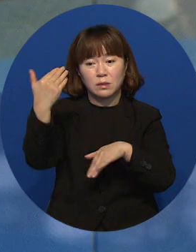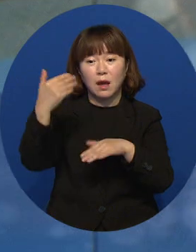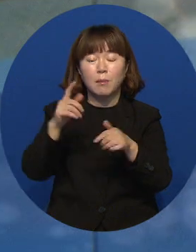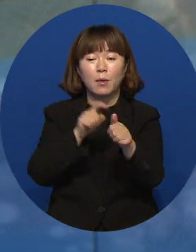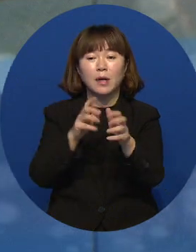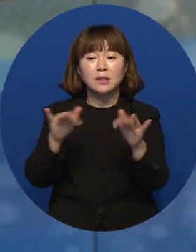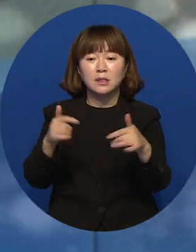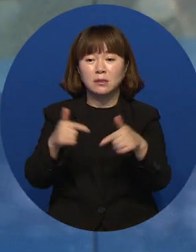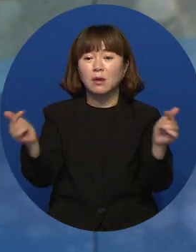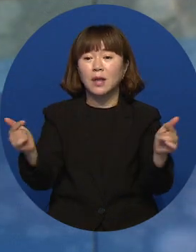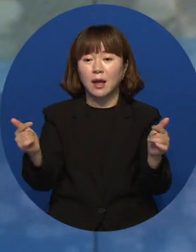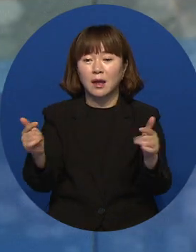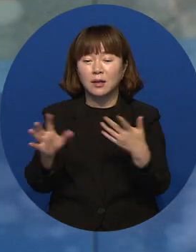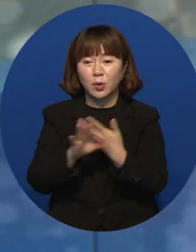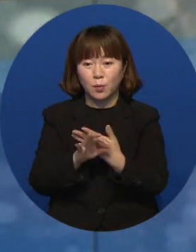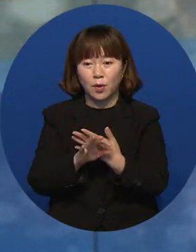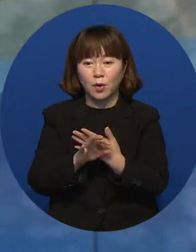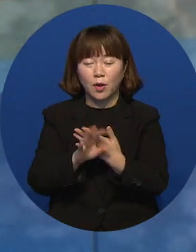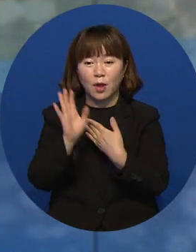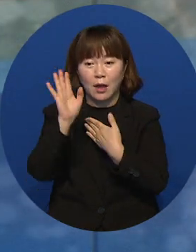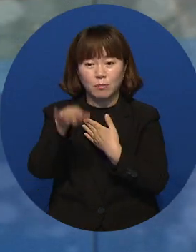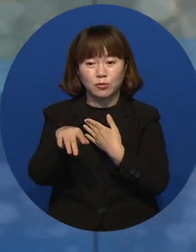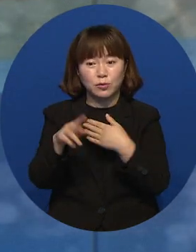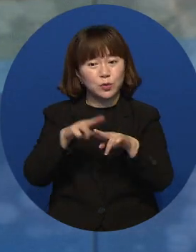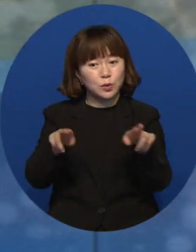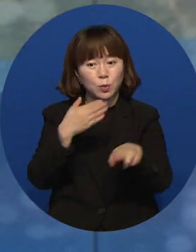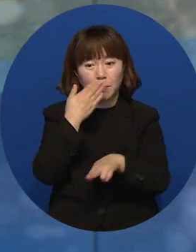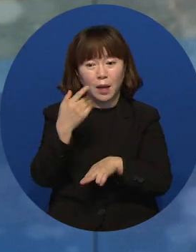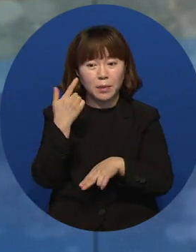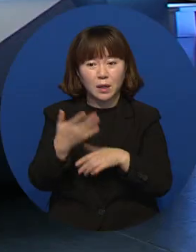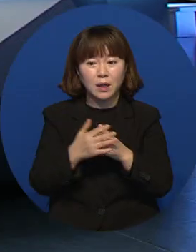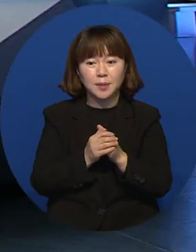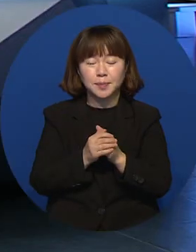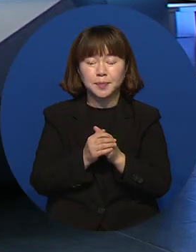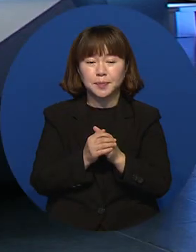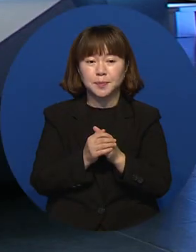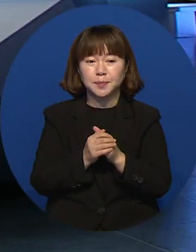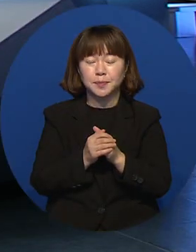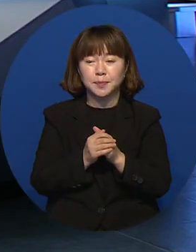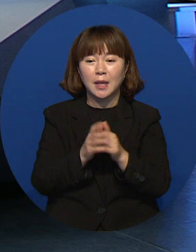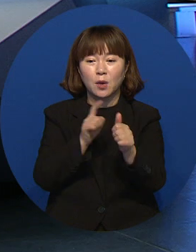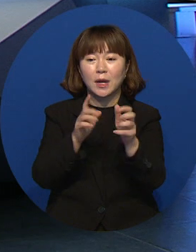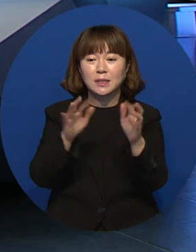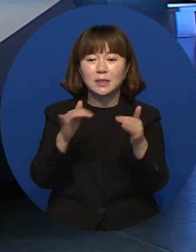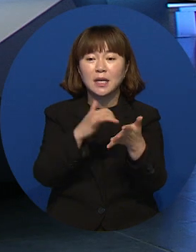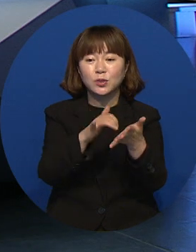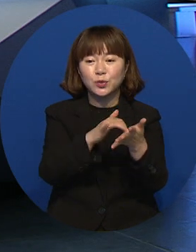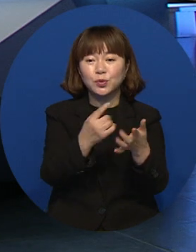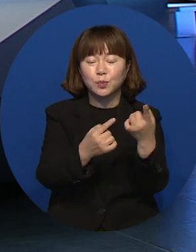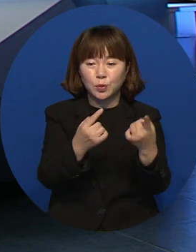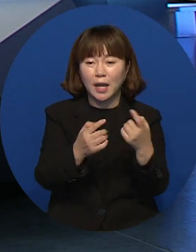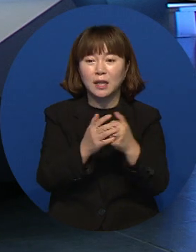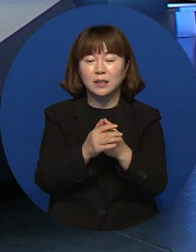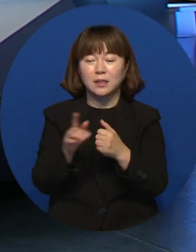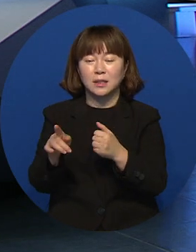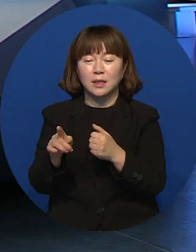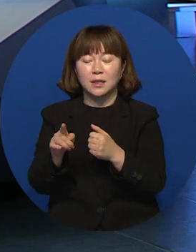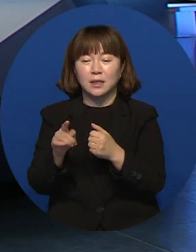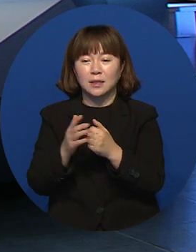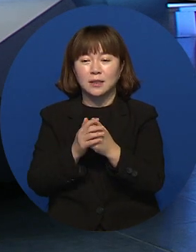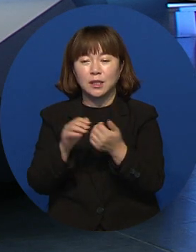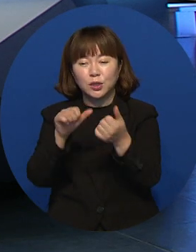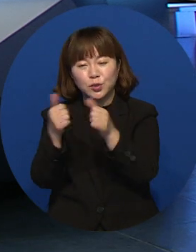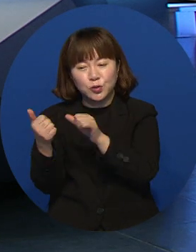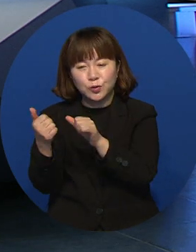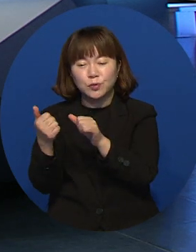시행을 못하진 했으면서 이제 미드 클라라가 되면 확진 자수 보다는 이제 침 역류를 가지고 삼아 대응을